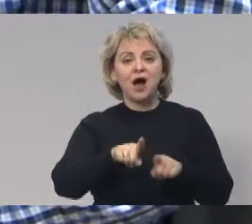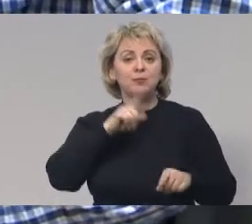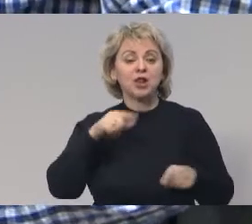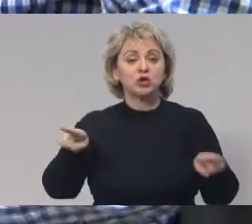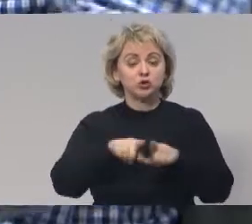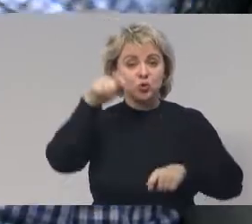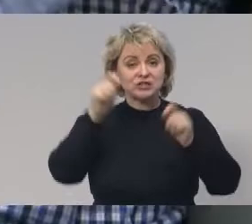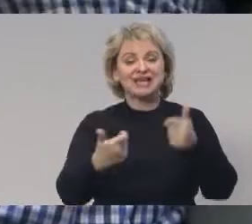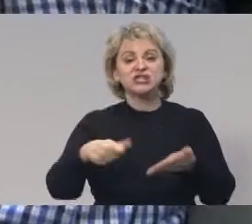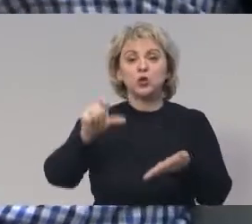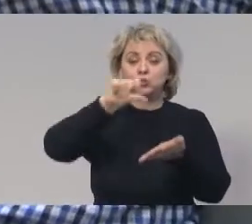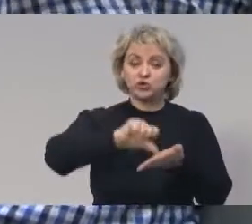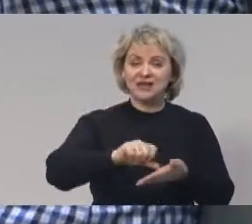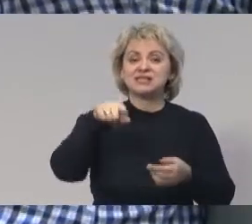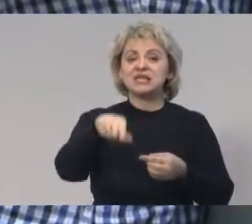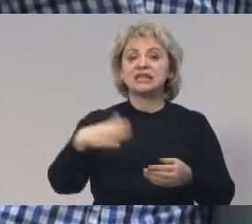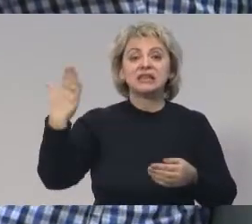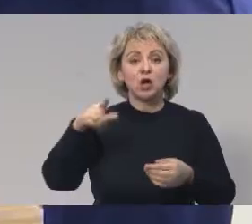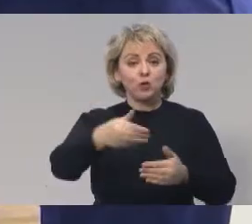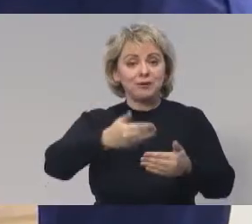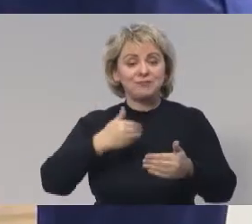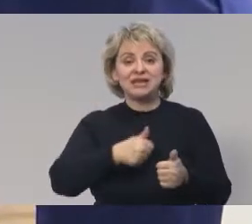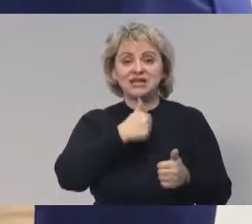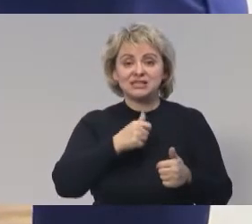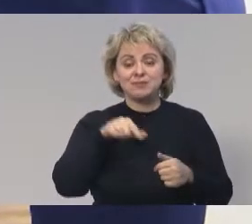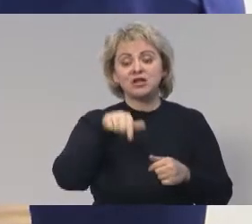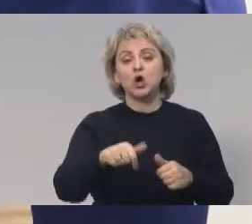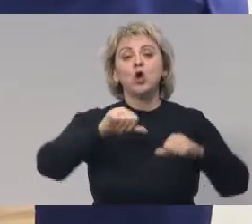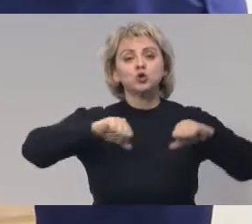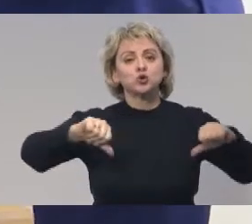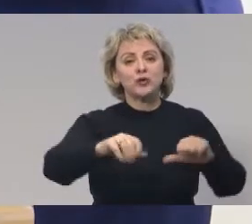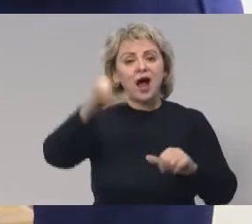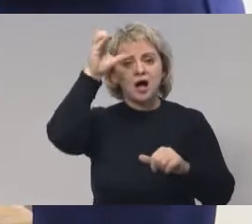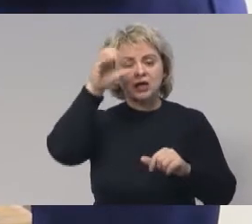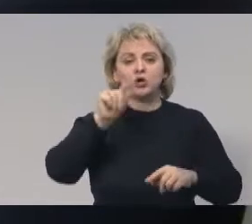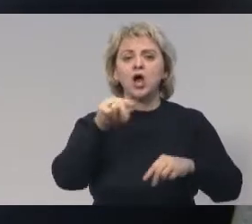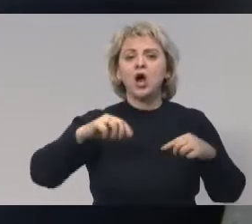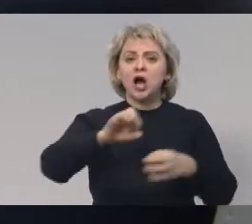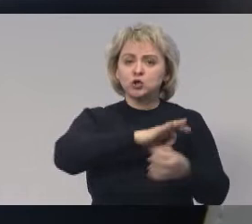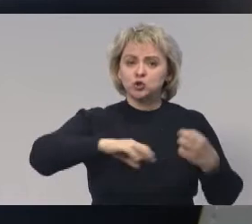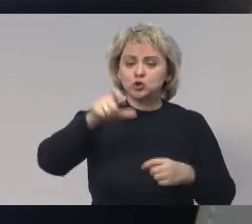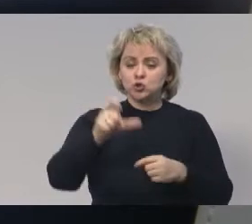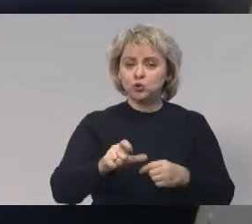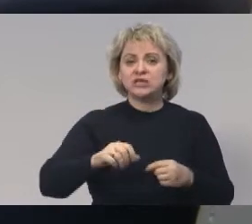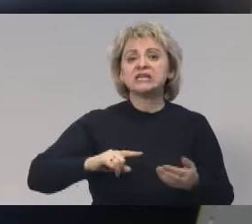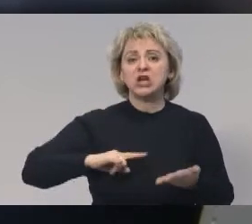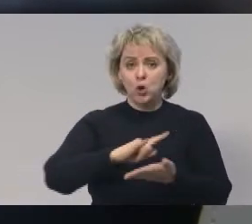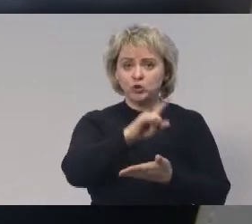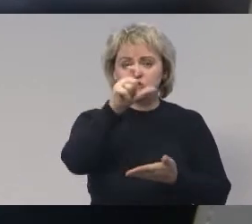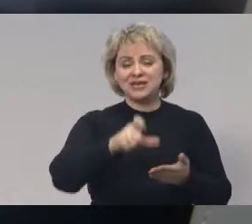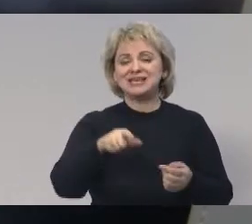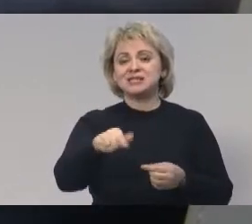симпозиум, где участники выступят с докладами перед экспертами. В жюри академики, конструкторы, заслуженные